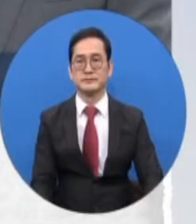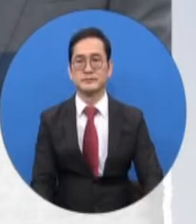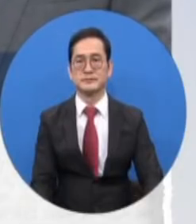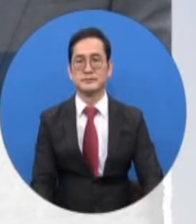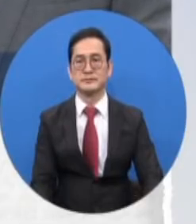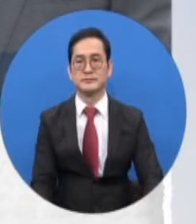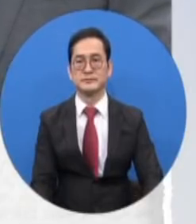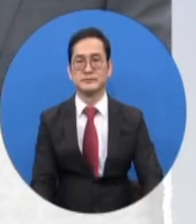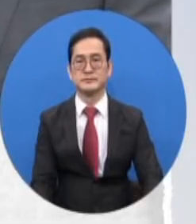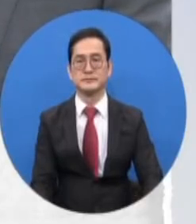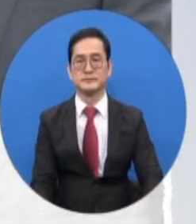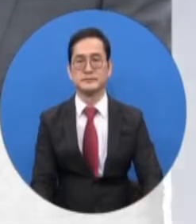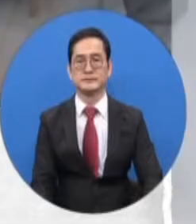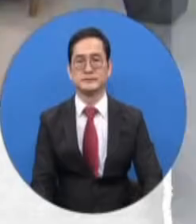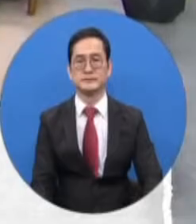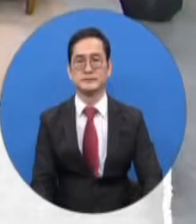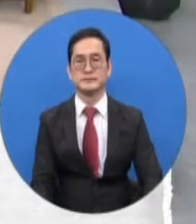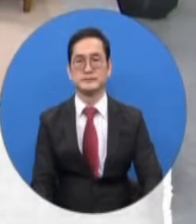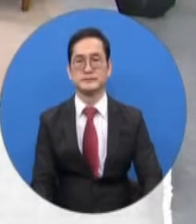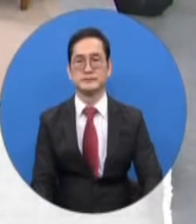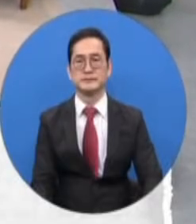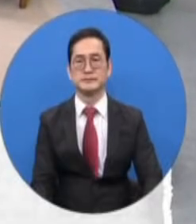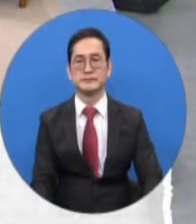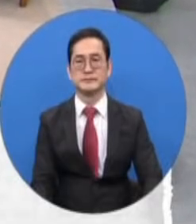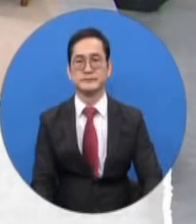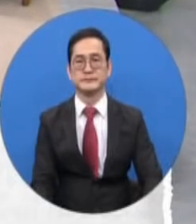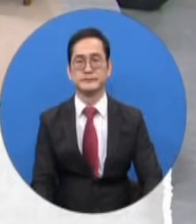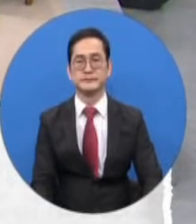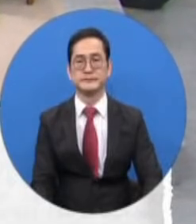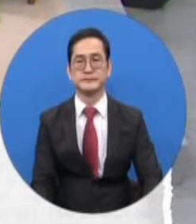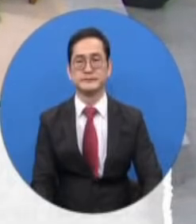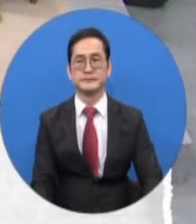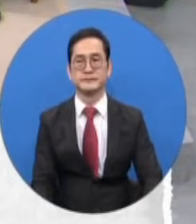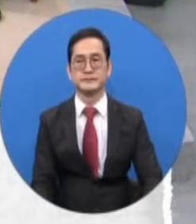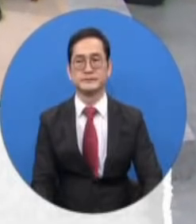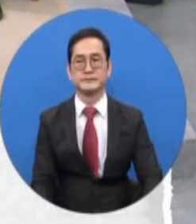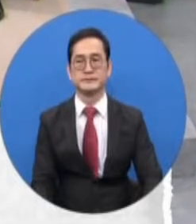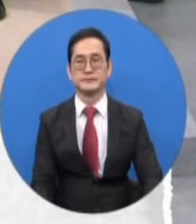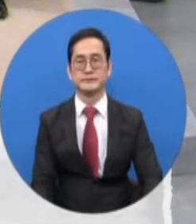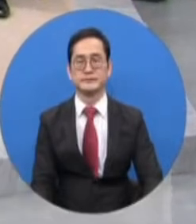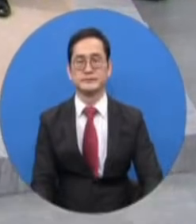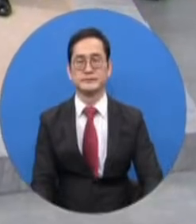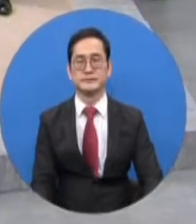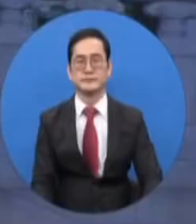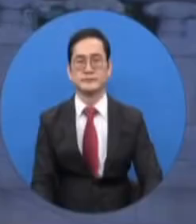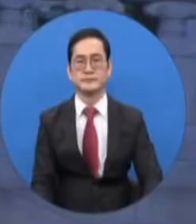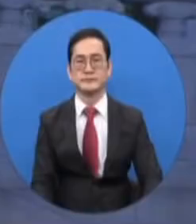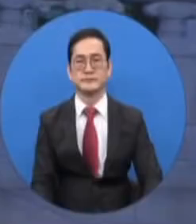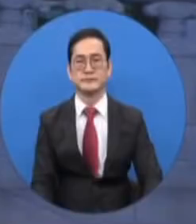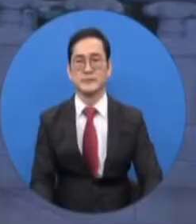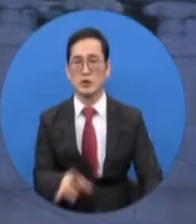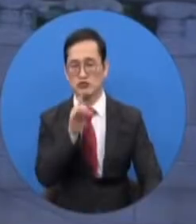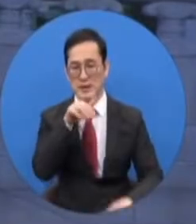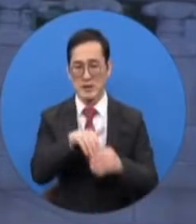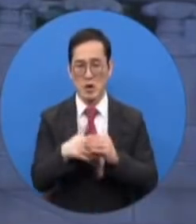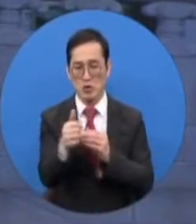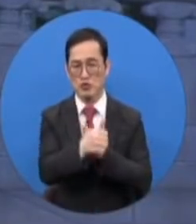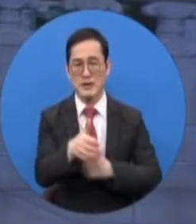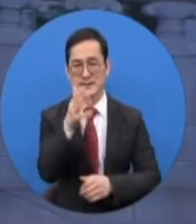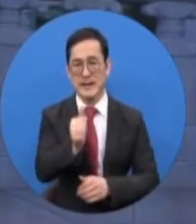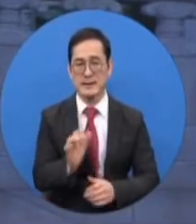싶습니다. 물러나야 된다. 이재명 기자, 중앙선관위원장은 누가 임명하는 겁니까?